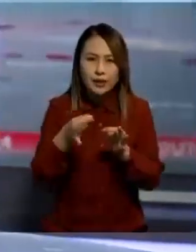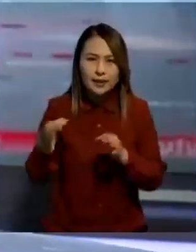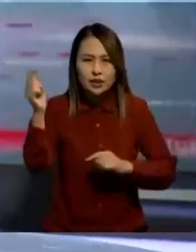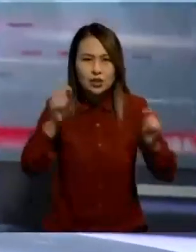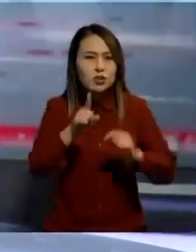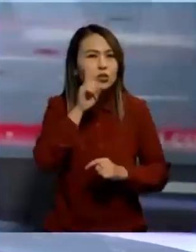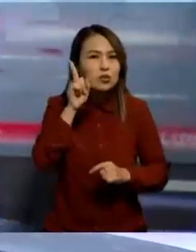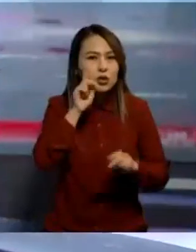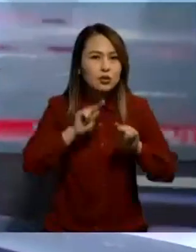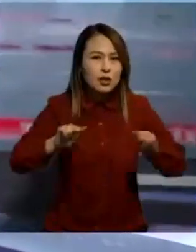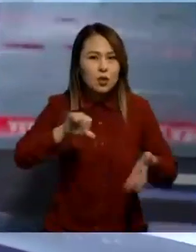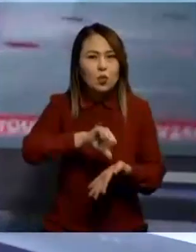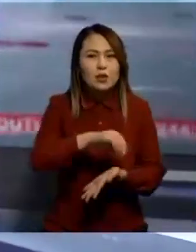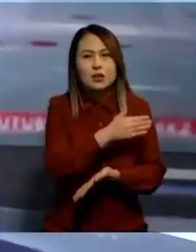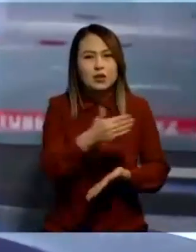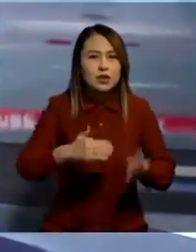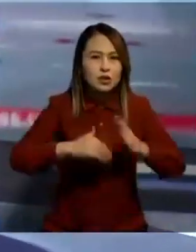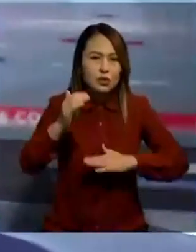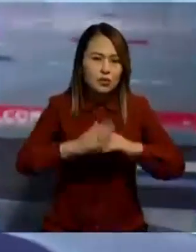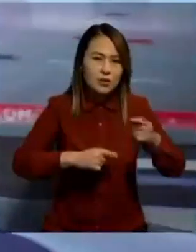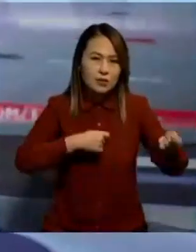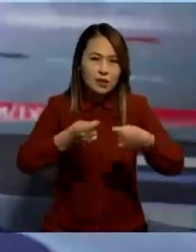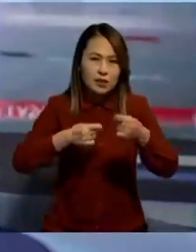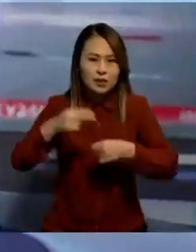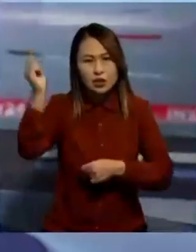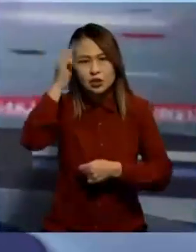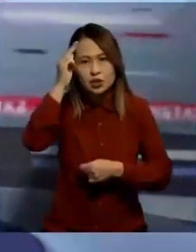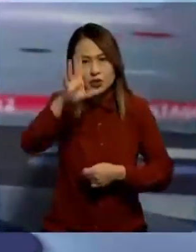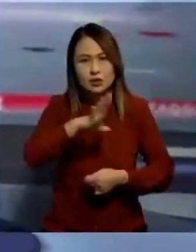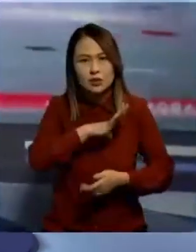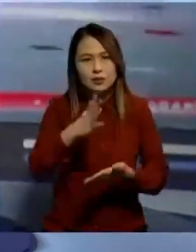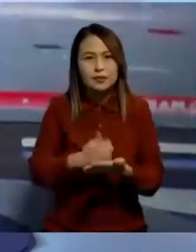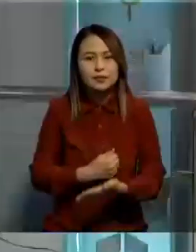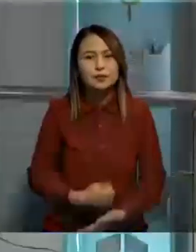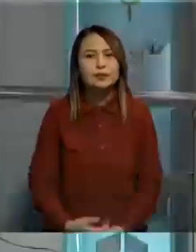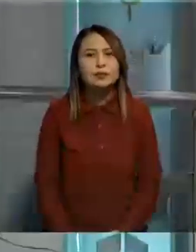аймағынан келген жас ұстаздар қатысты. Олар өзара тәжірибе алмасып, біліктіліктерін шыңдады.